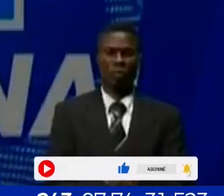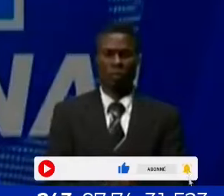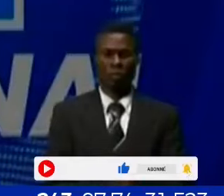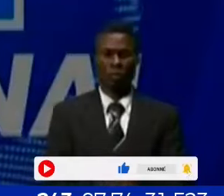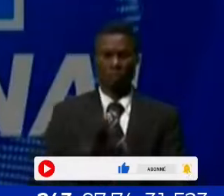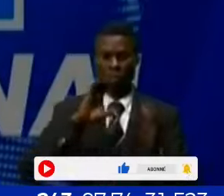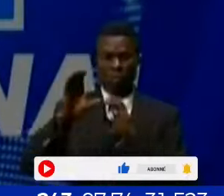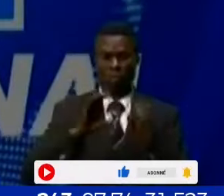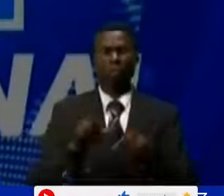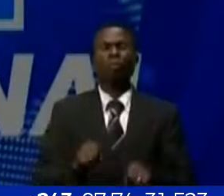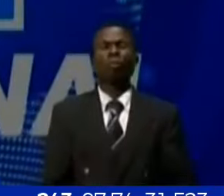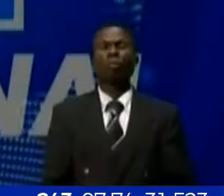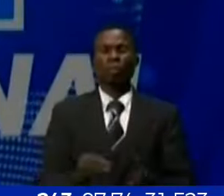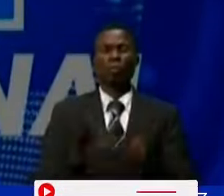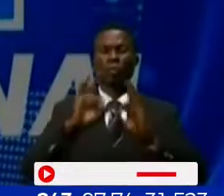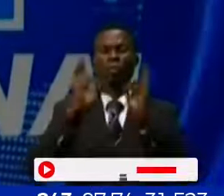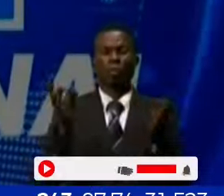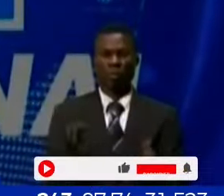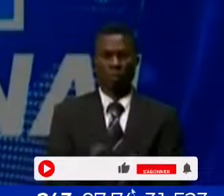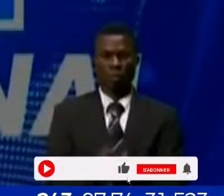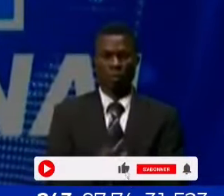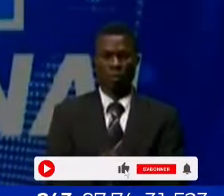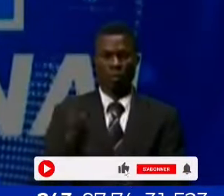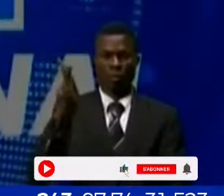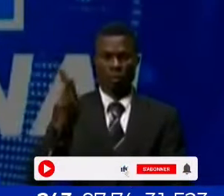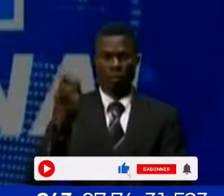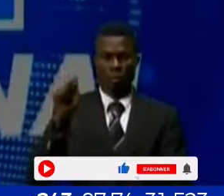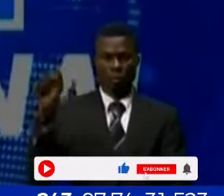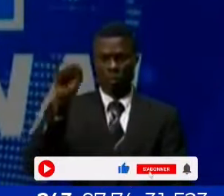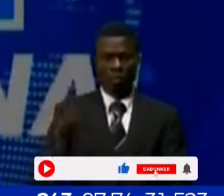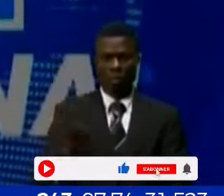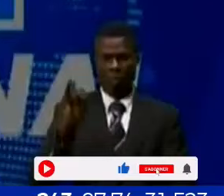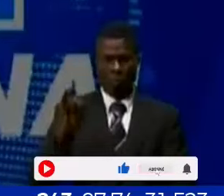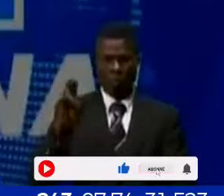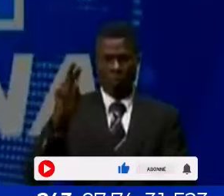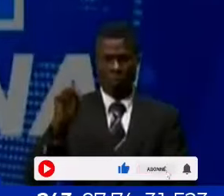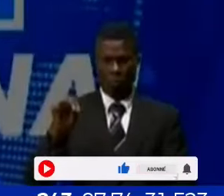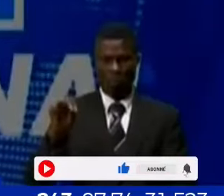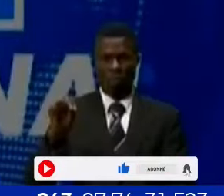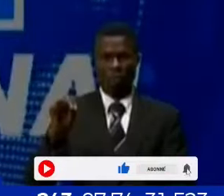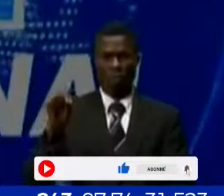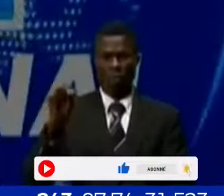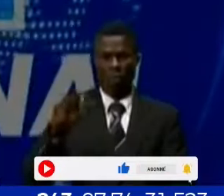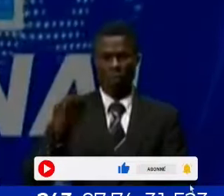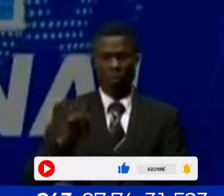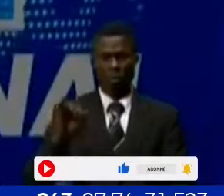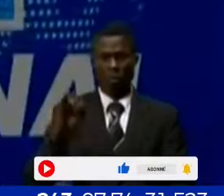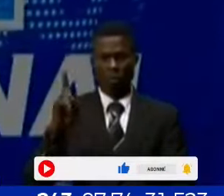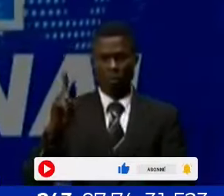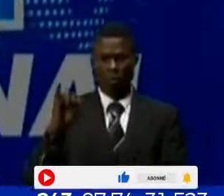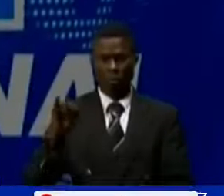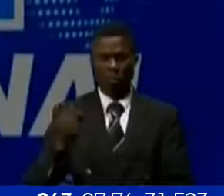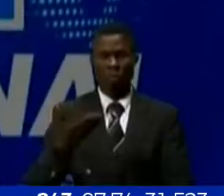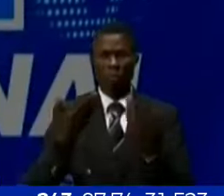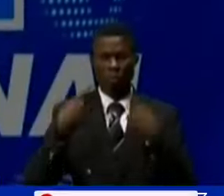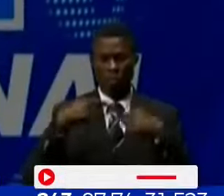Et ce communiqué nécrologique, la famille Kassindi, la grande famille Kassindi a le regret de vous annoncer le